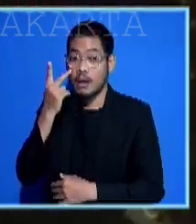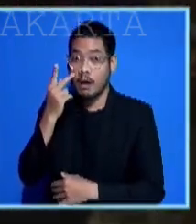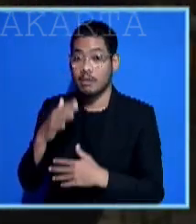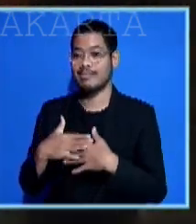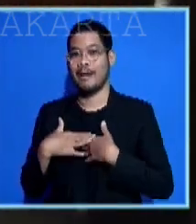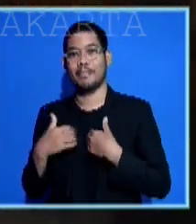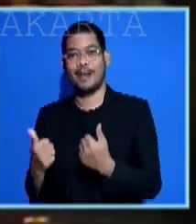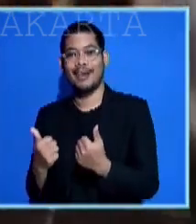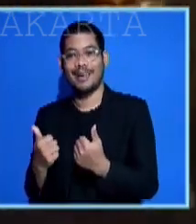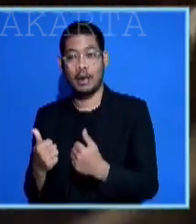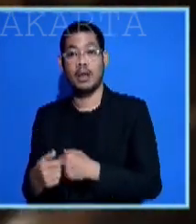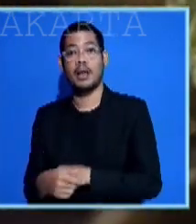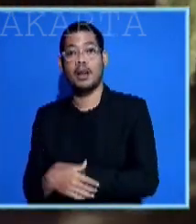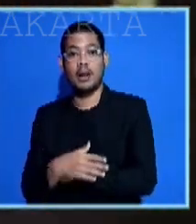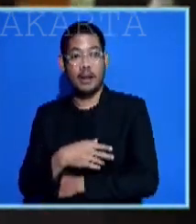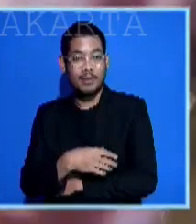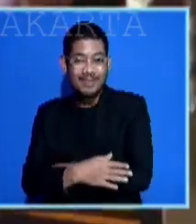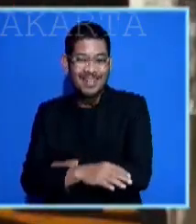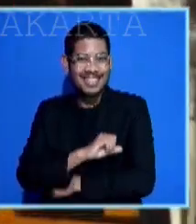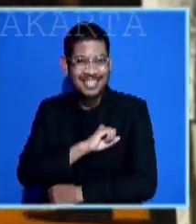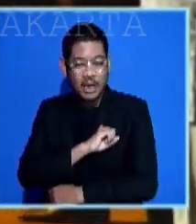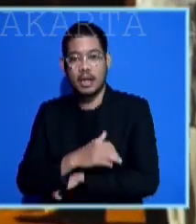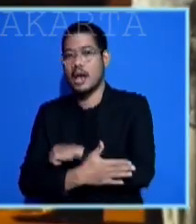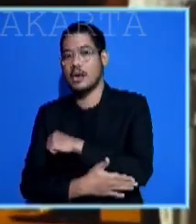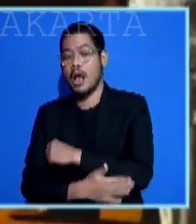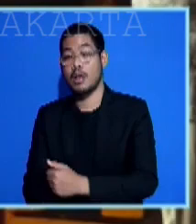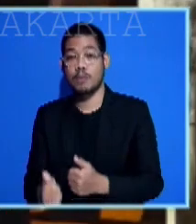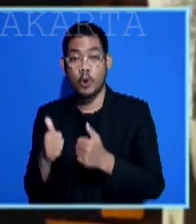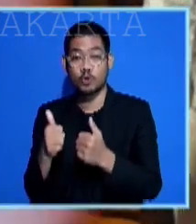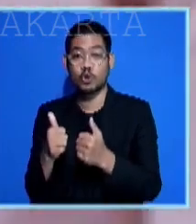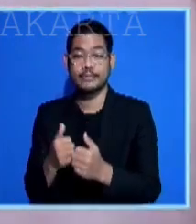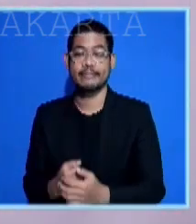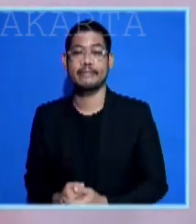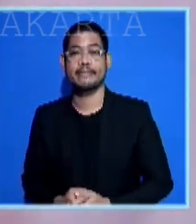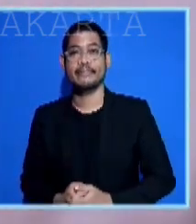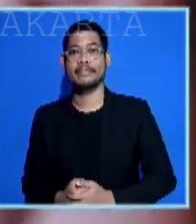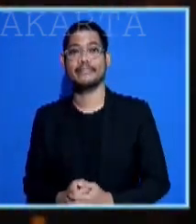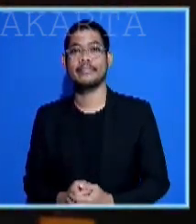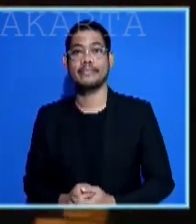negara untuk terus terjaga dengan lebih baik. Demikian Tri Hartanto, TVRI Yogyakarta, melaporkan.